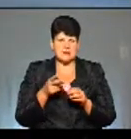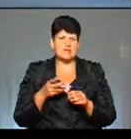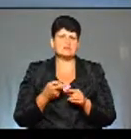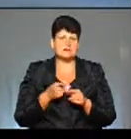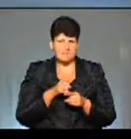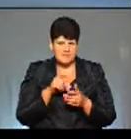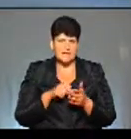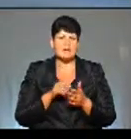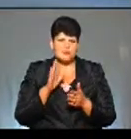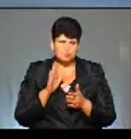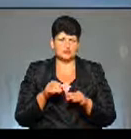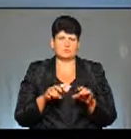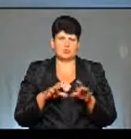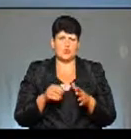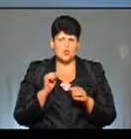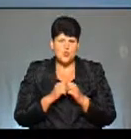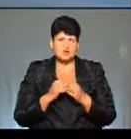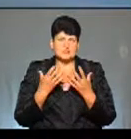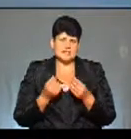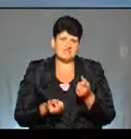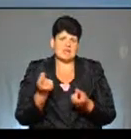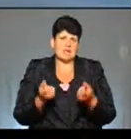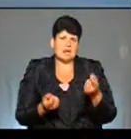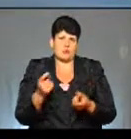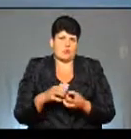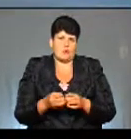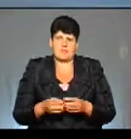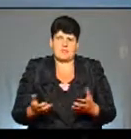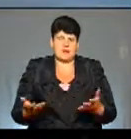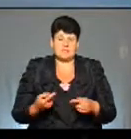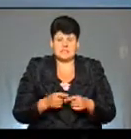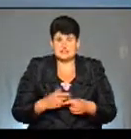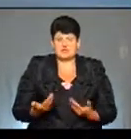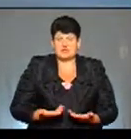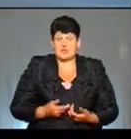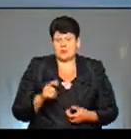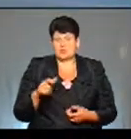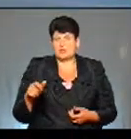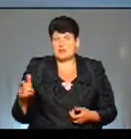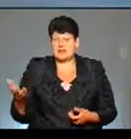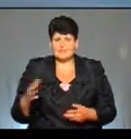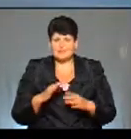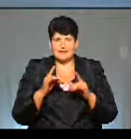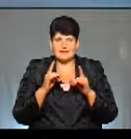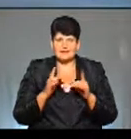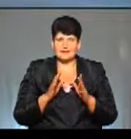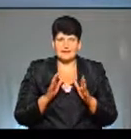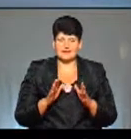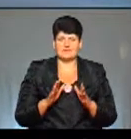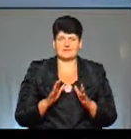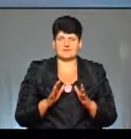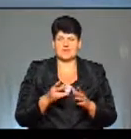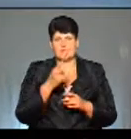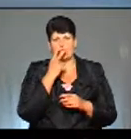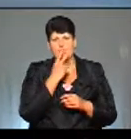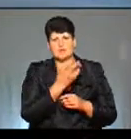вирішувати. Тобто кожен день виникають ці проблеми. Тому що це є життя людей, розумієте? То не тільки, от як сказали, показали